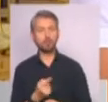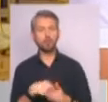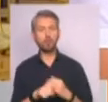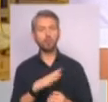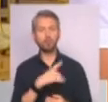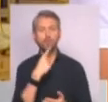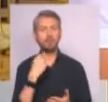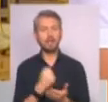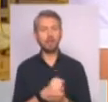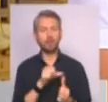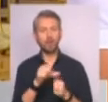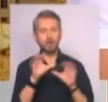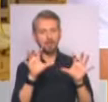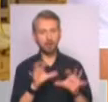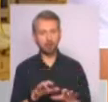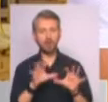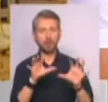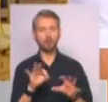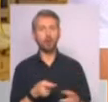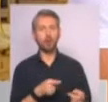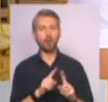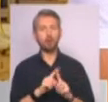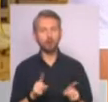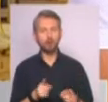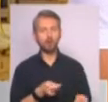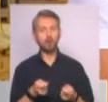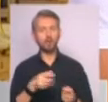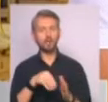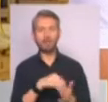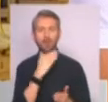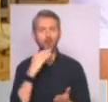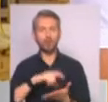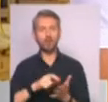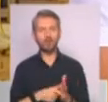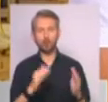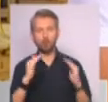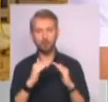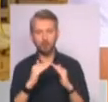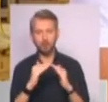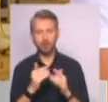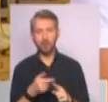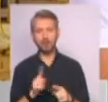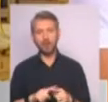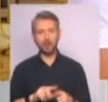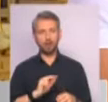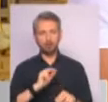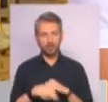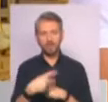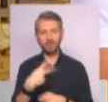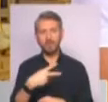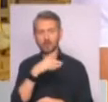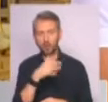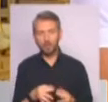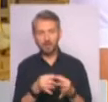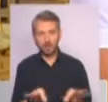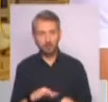прийнятий окремий закон. Закон про особливості управління багатоквартирному будинку. Це через 20 років незалежності